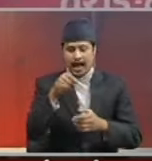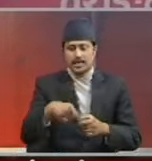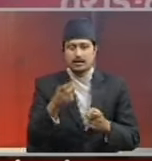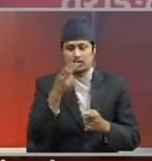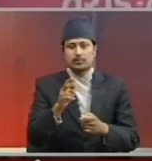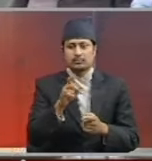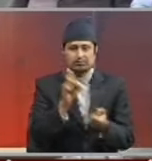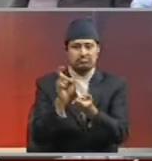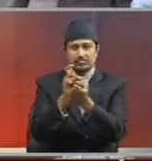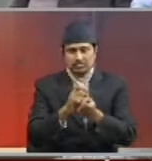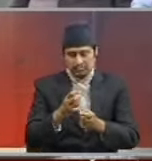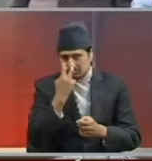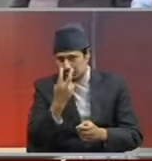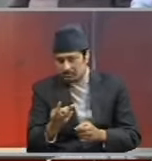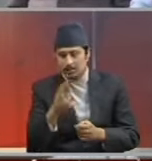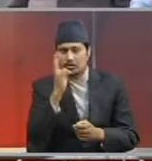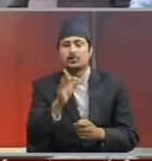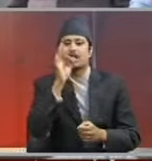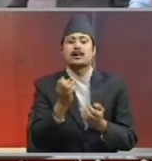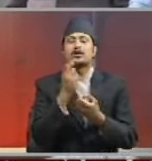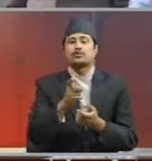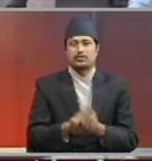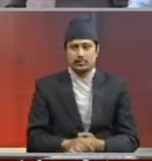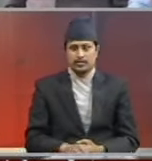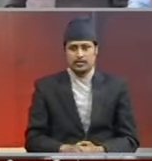भएको वार्ताको समीक्षा गर्दै सो निर्णय गरेको हो।